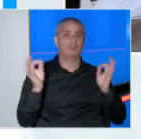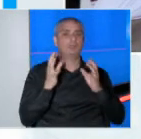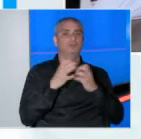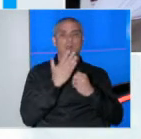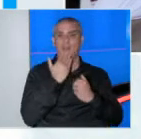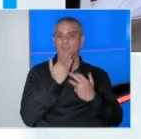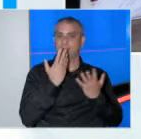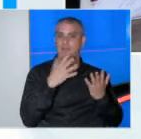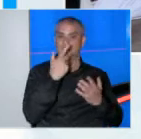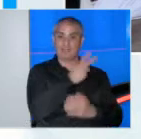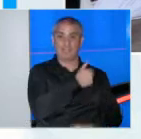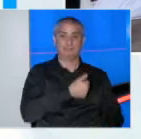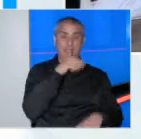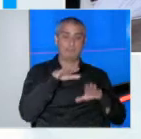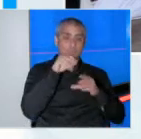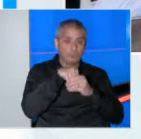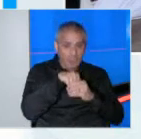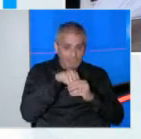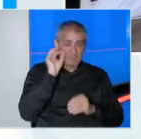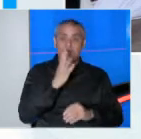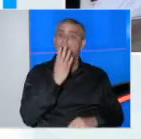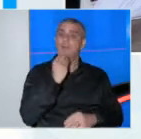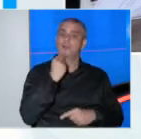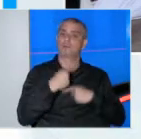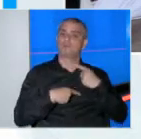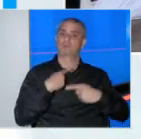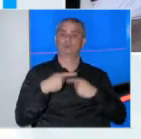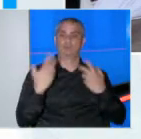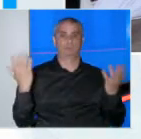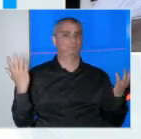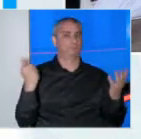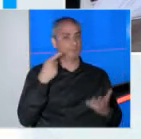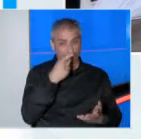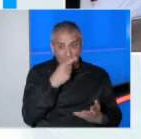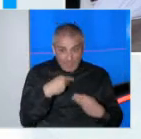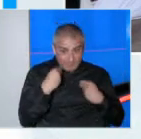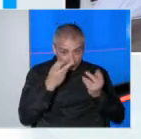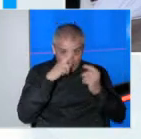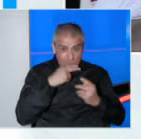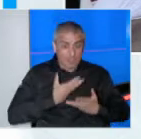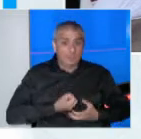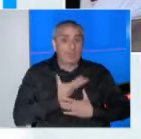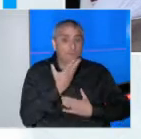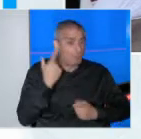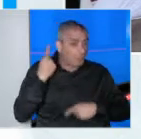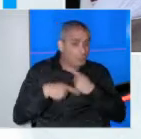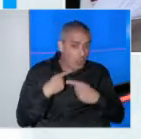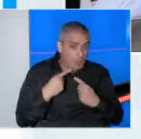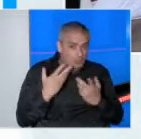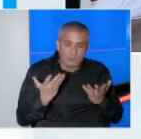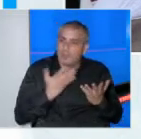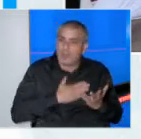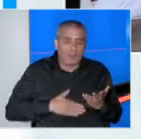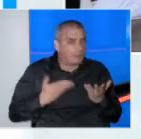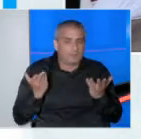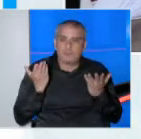שקדוש לעם ישראל, תהיה שרה בממשלתך ותפגע ביהדות ובמסורת. עליה מסרו אבותינו את נפשם במשך